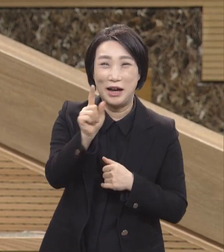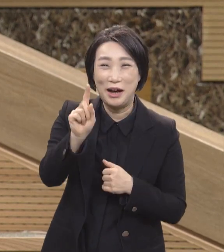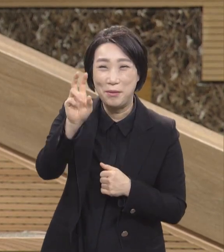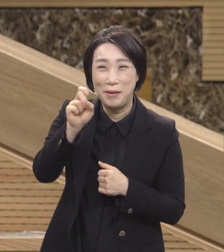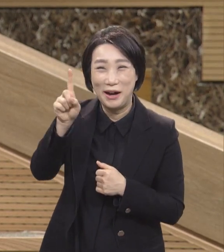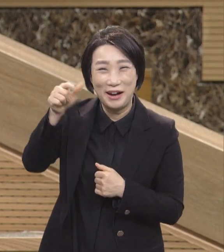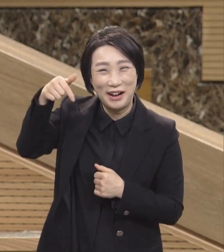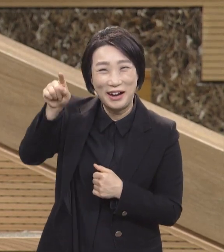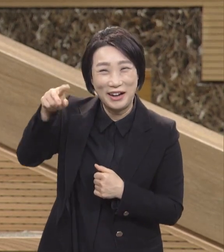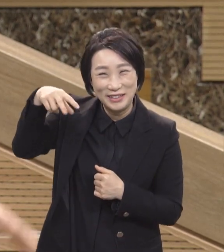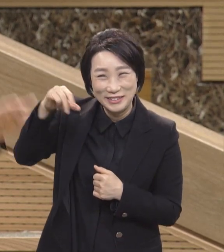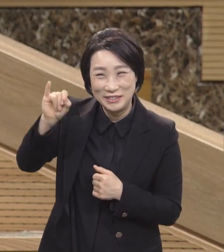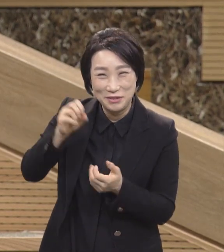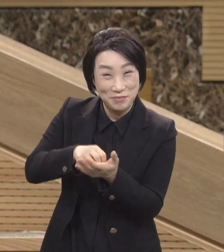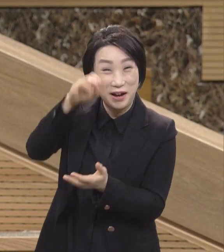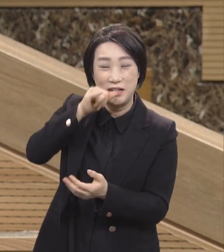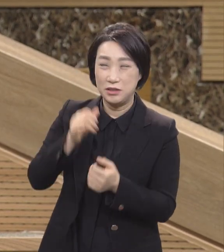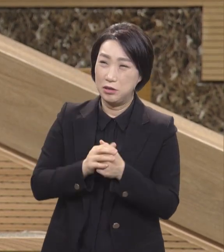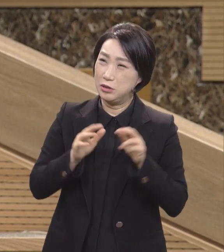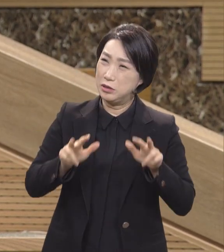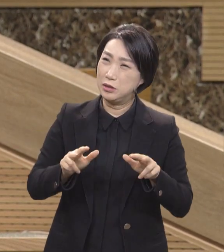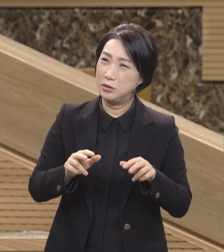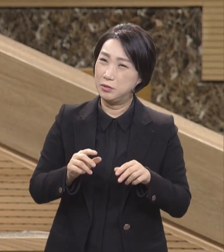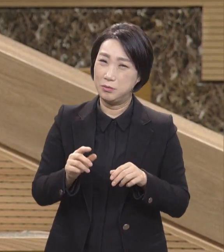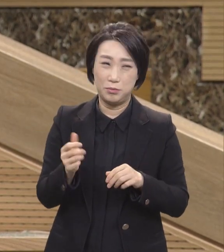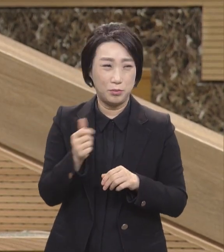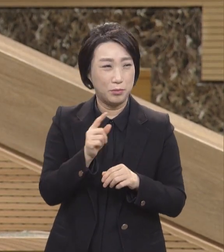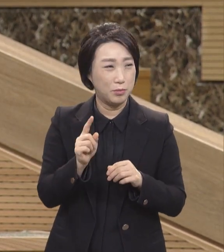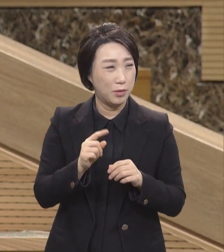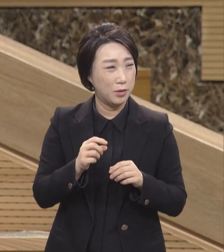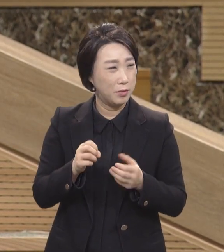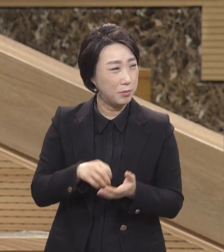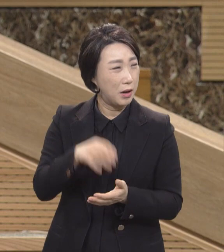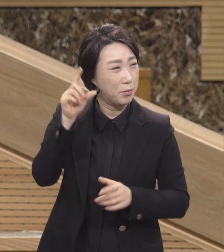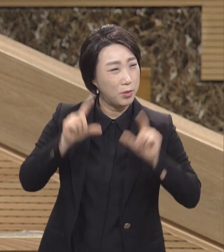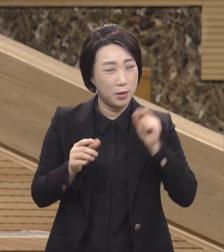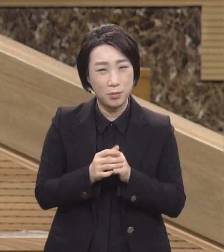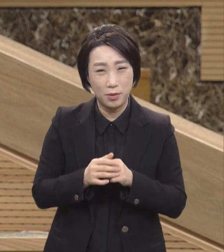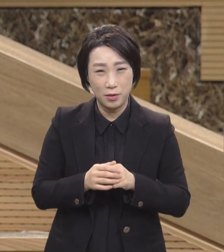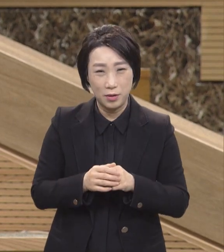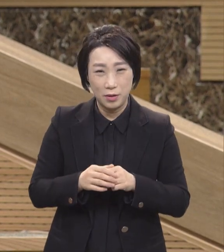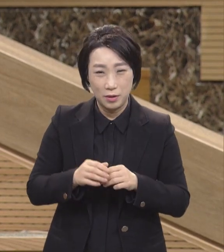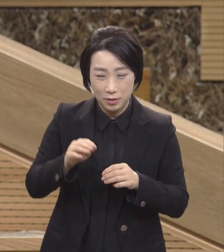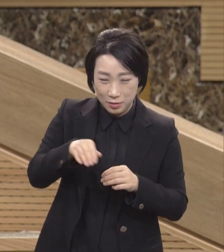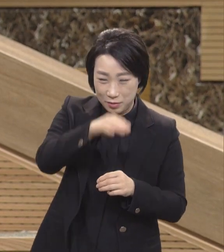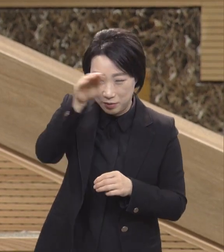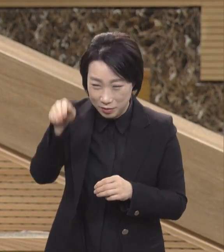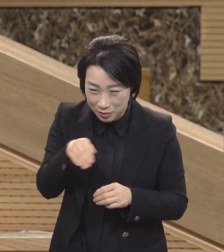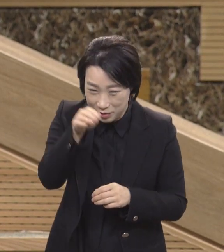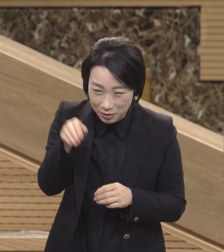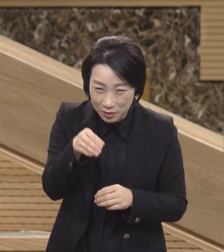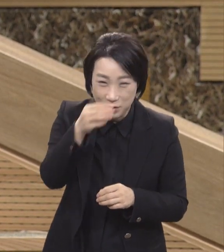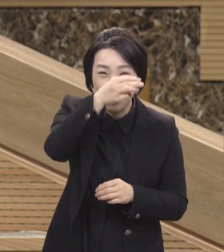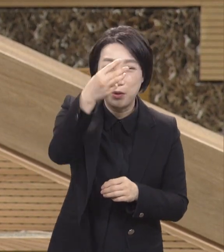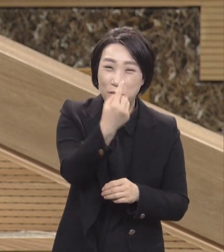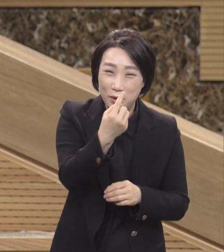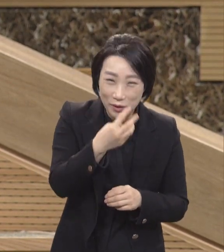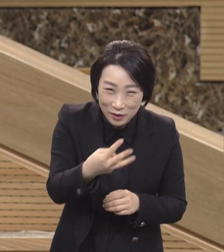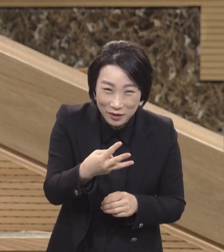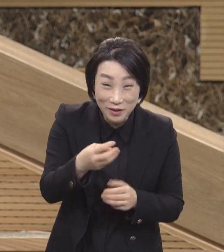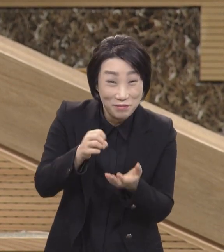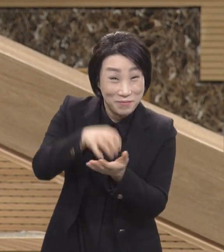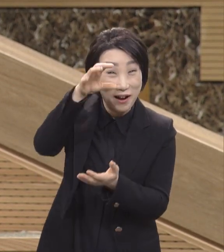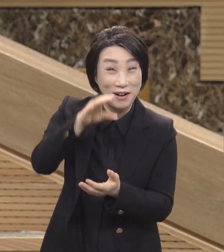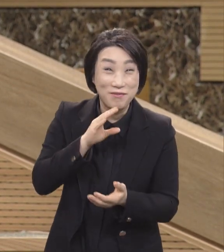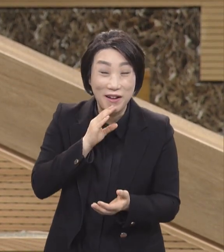지금으로 말하면 이제 뚫뚫 많은 가운데 이렇게 파시던 빵, 이렇게 그거 뭐라고나 그런